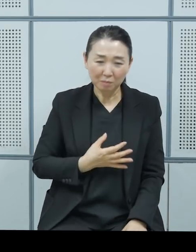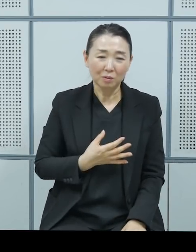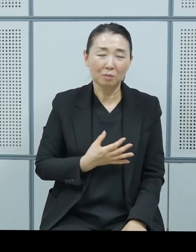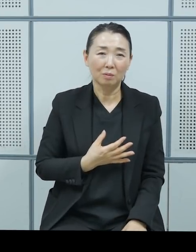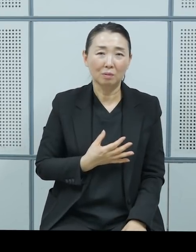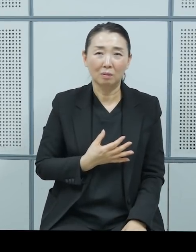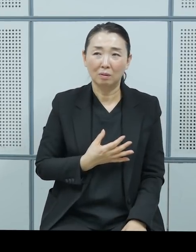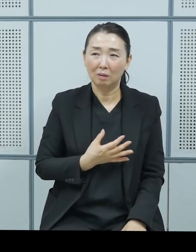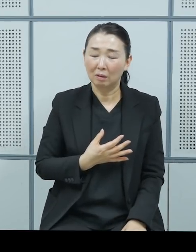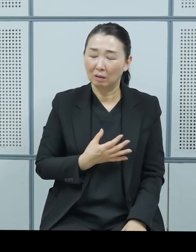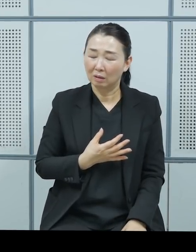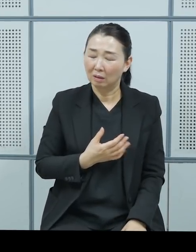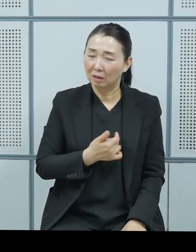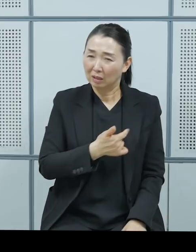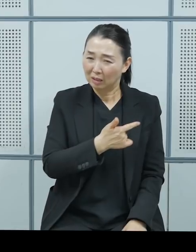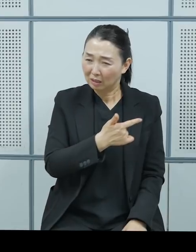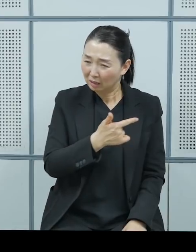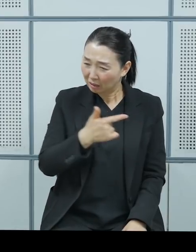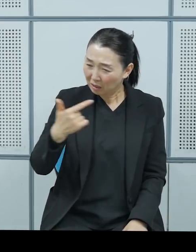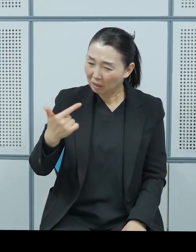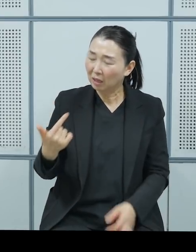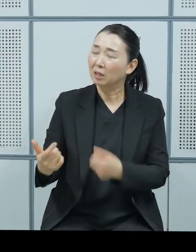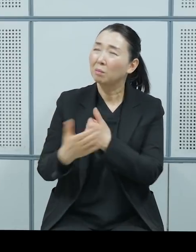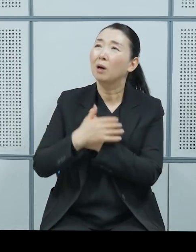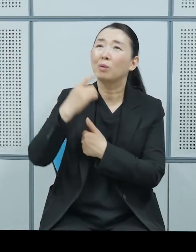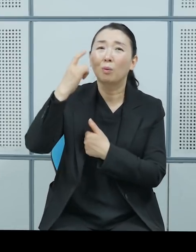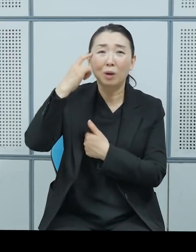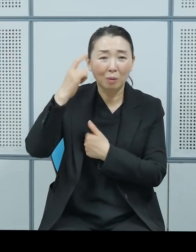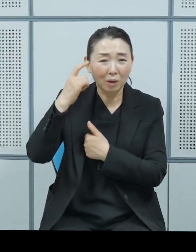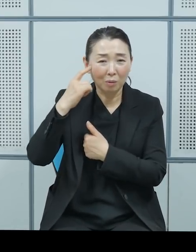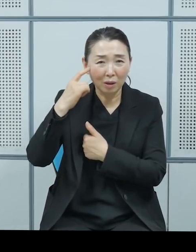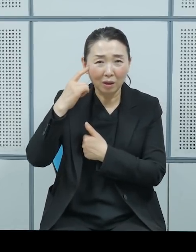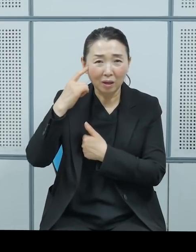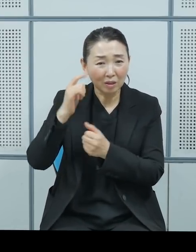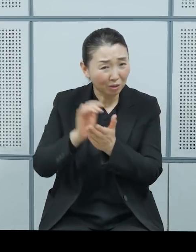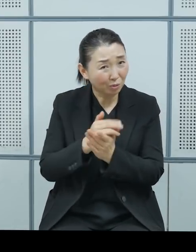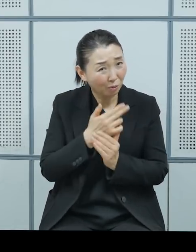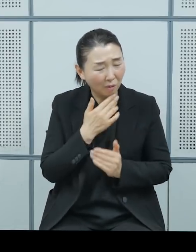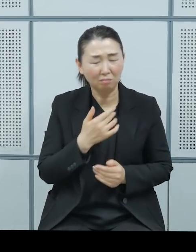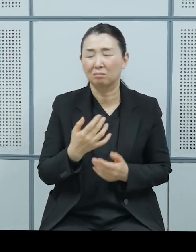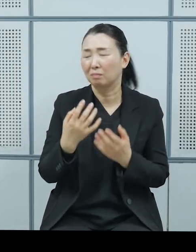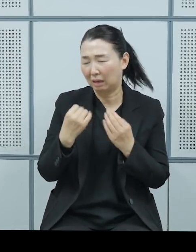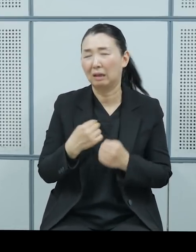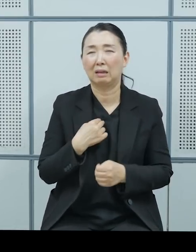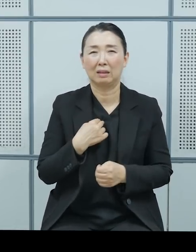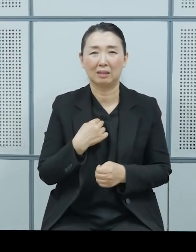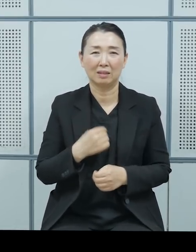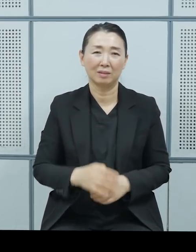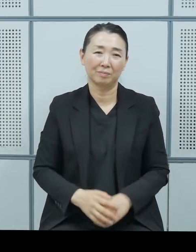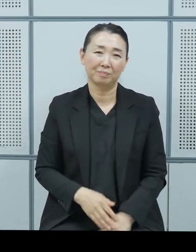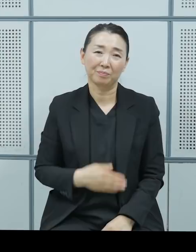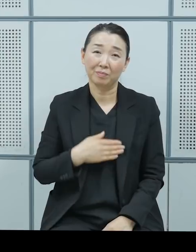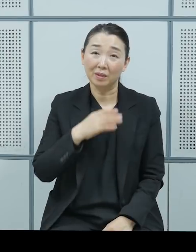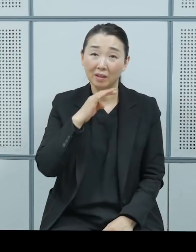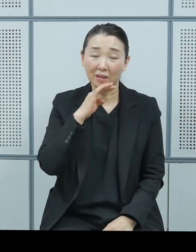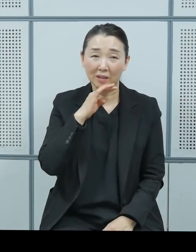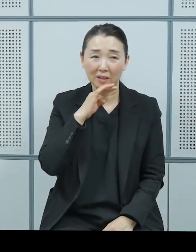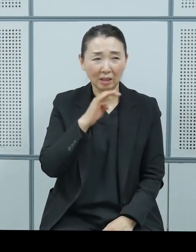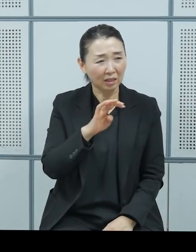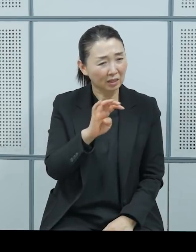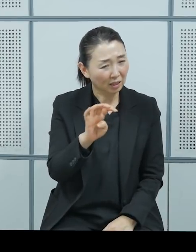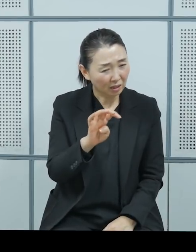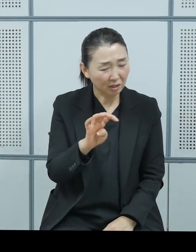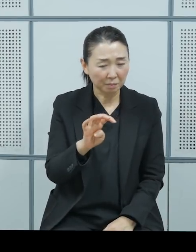큰 짐을 나에게 지게 하셨을까? 이런 기도가 안 나오던가요? 많이 했죠. 네. 제가 40살